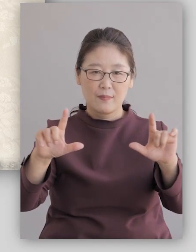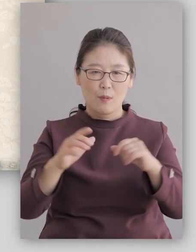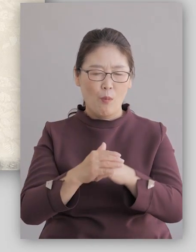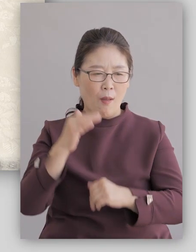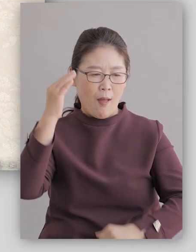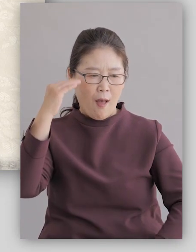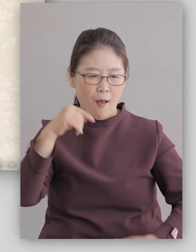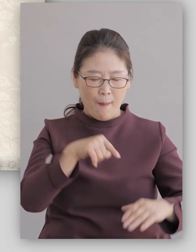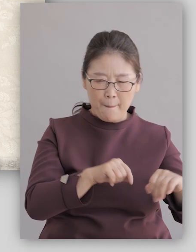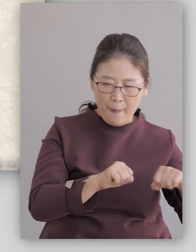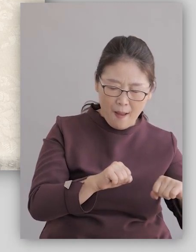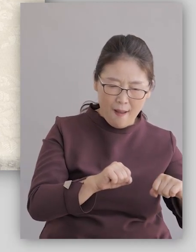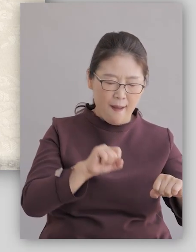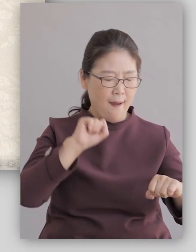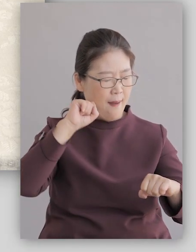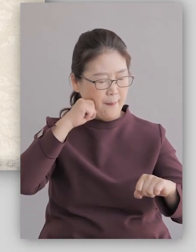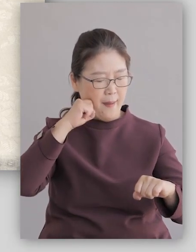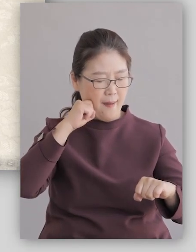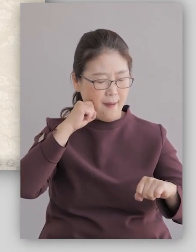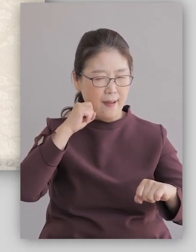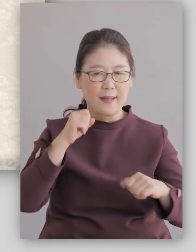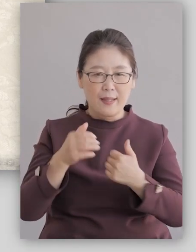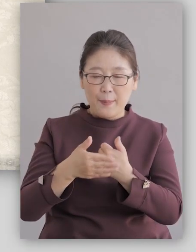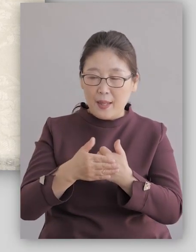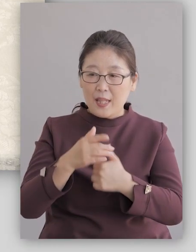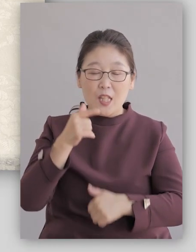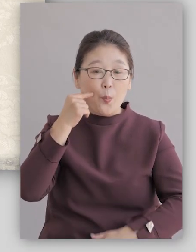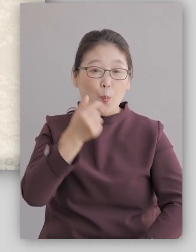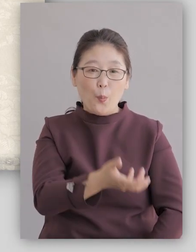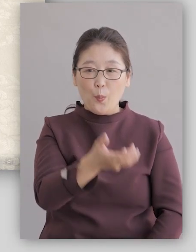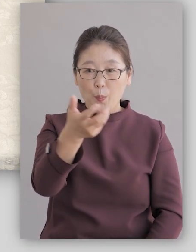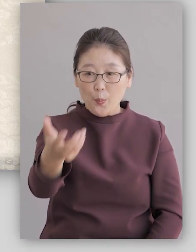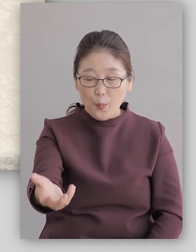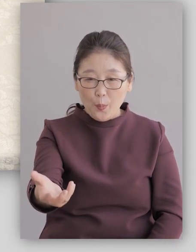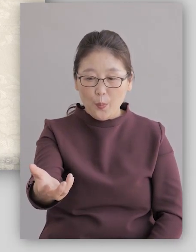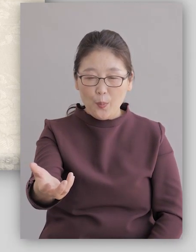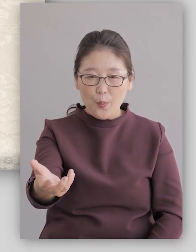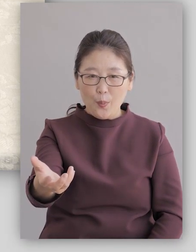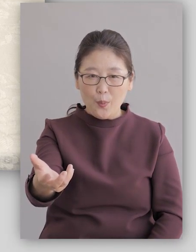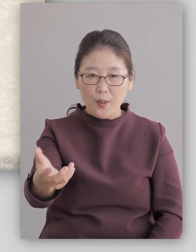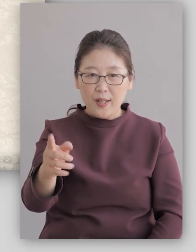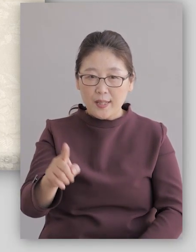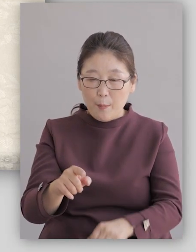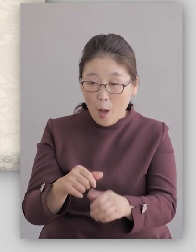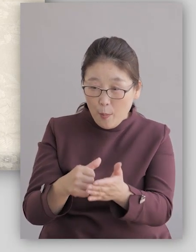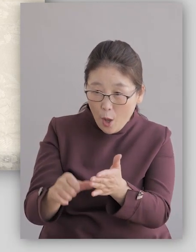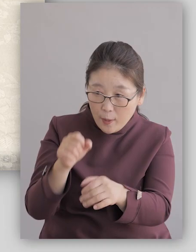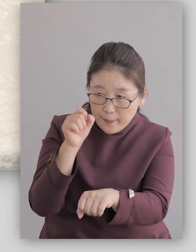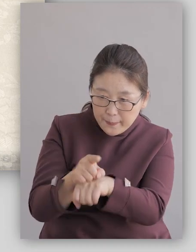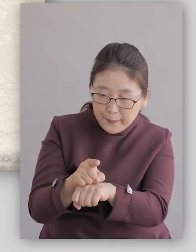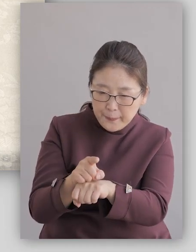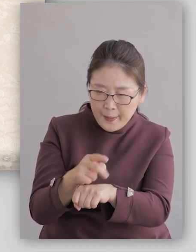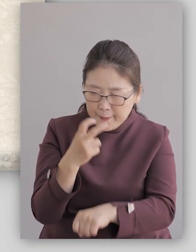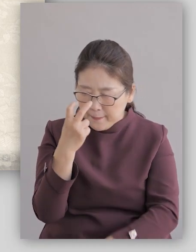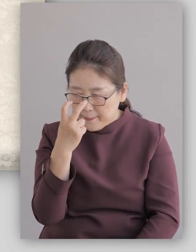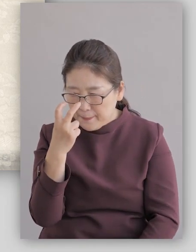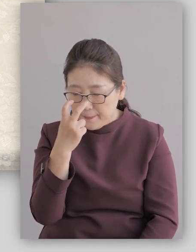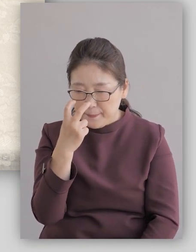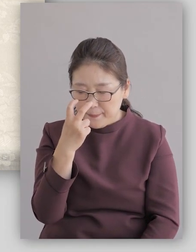작품을 창작하기 힘들어 일본으로 건너가시면서 조금 더 물성에 대해서 탐구를